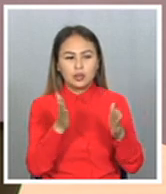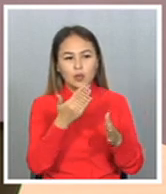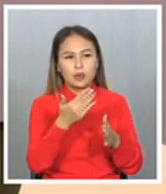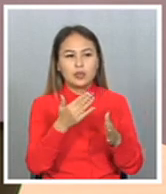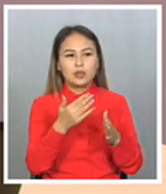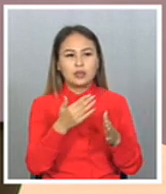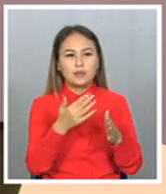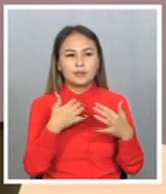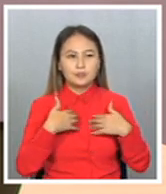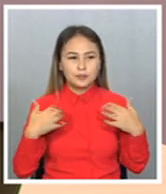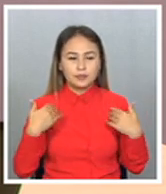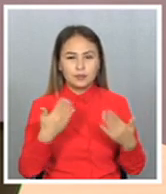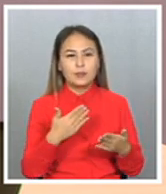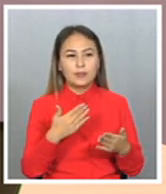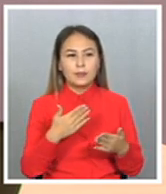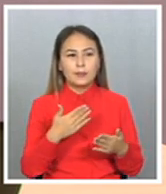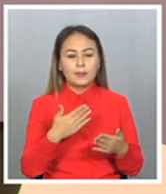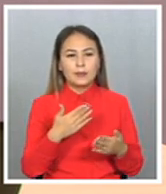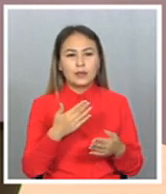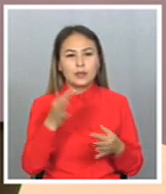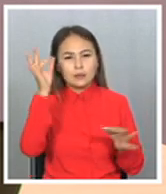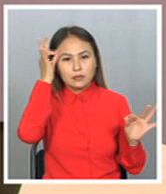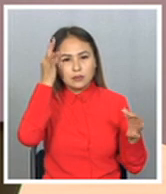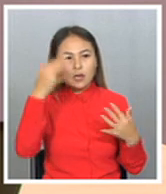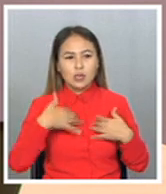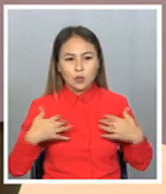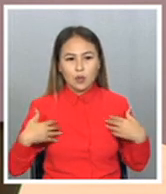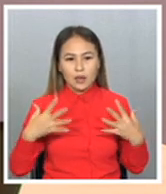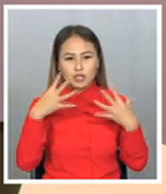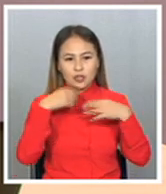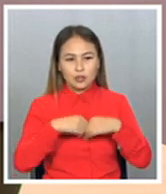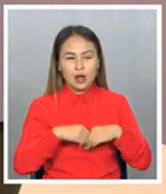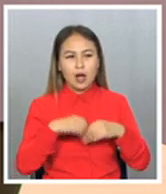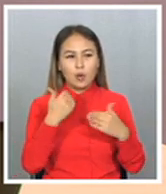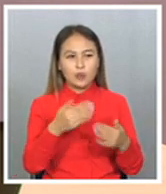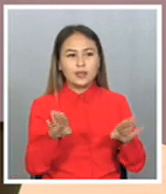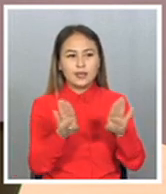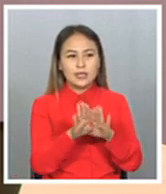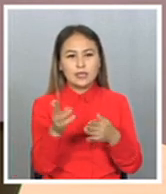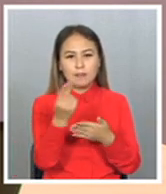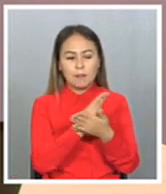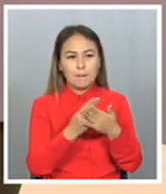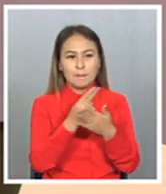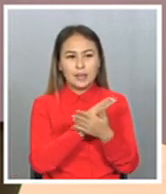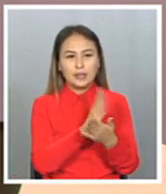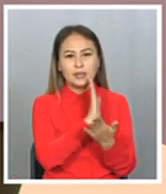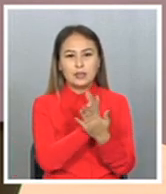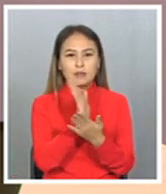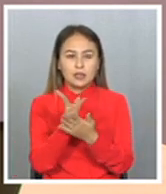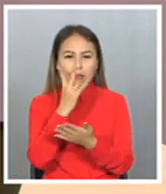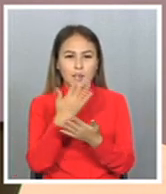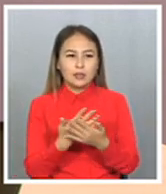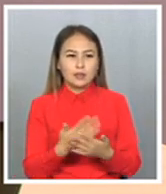өсімдік қоректілерді жыртқыштар жейді. Осындай сызбаны қоректі тізбек деп